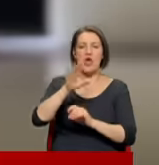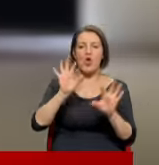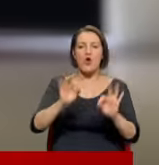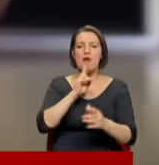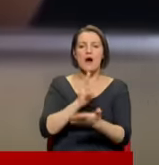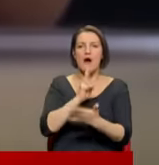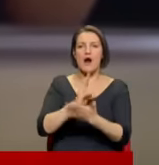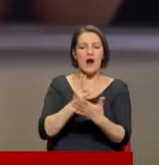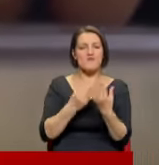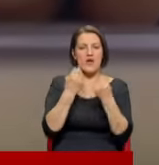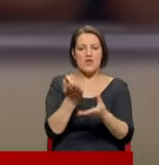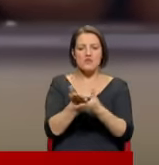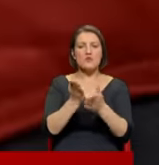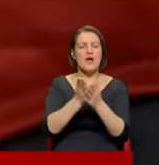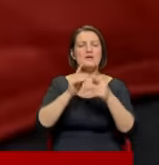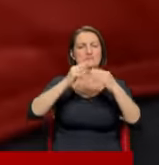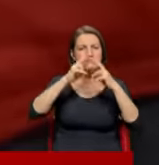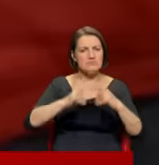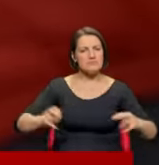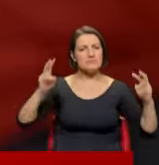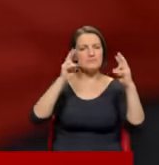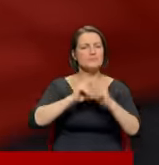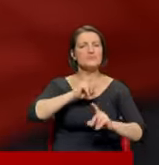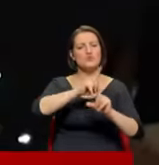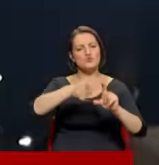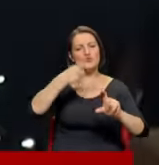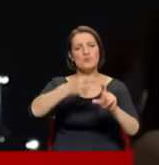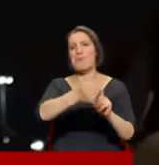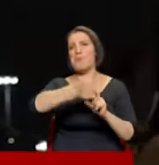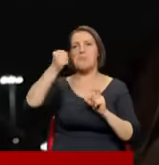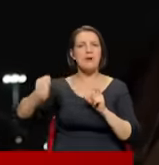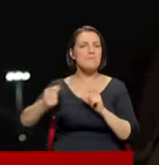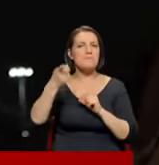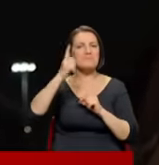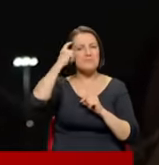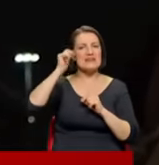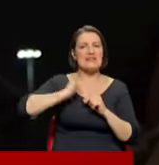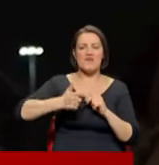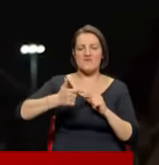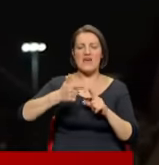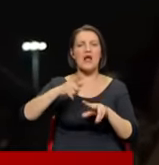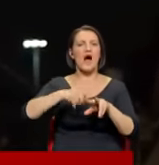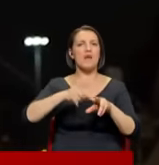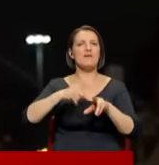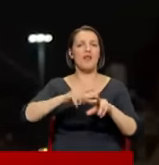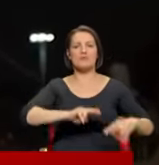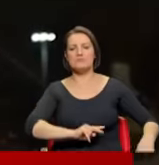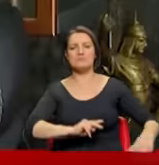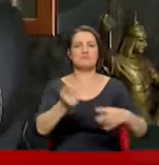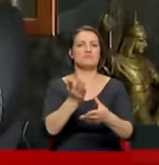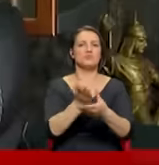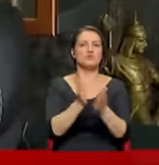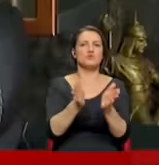gözaltı kararları veren, dosyayı genişleten savcı soruşturmadan alındı. Bu kez başsavcı vekili Ahmet Altun'a devredildi